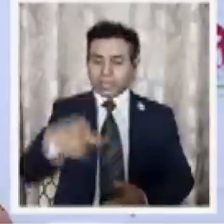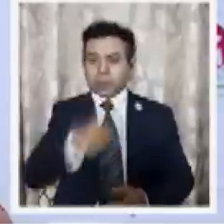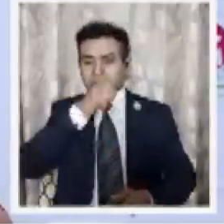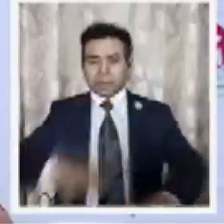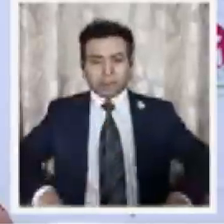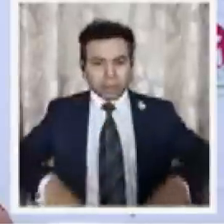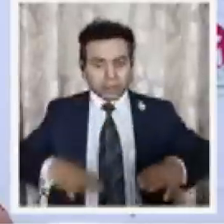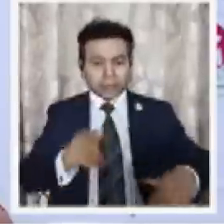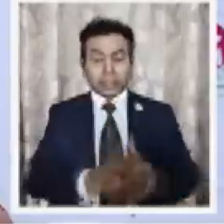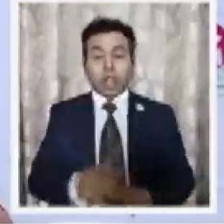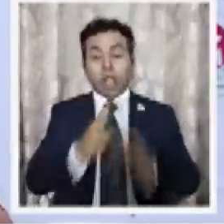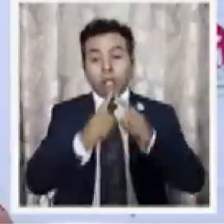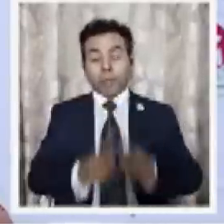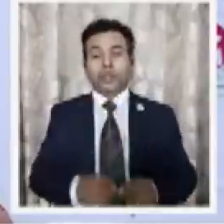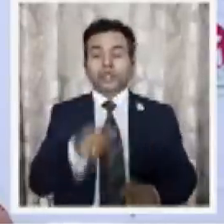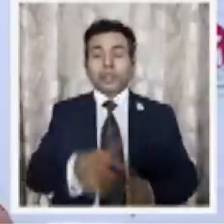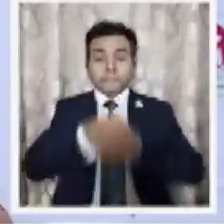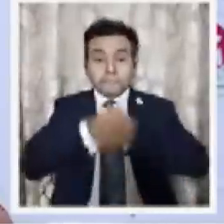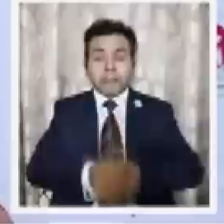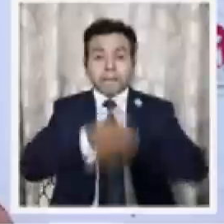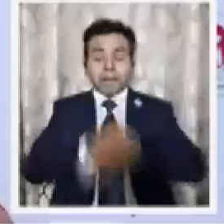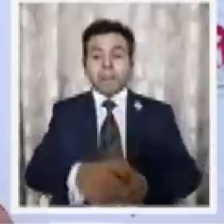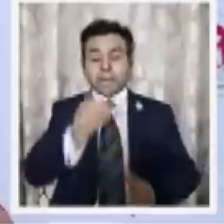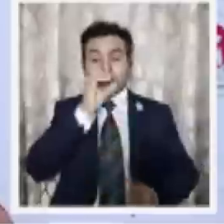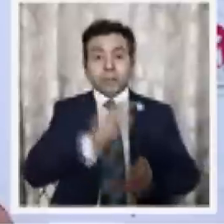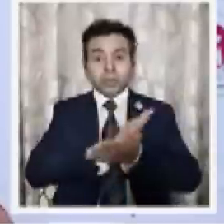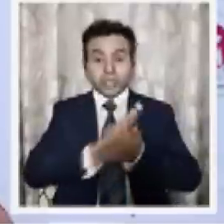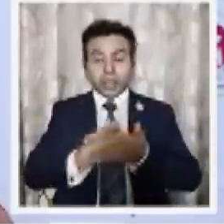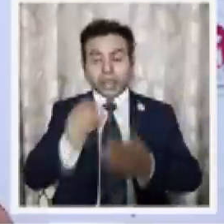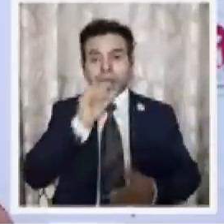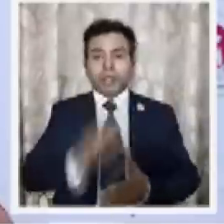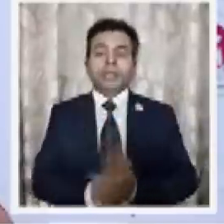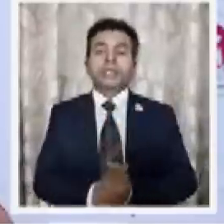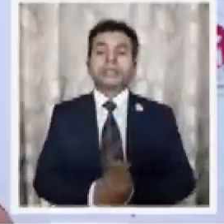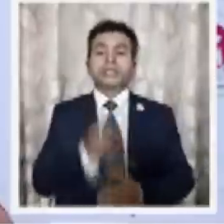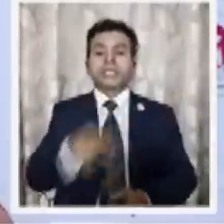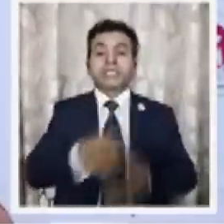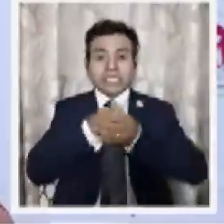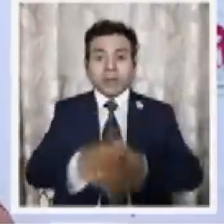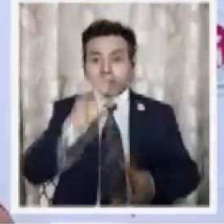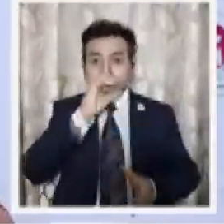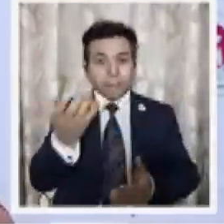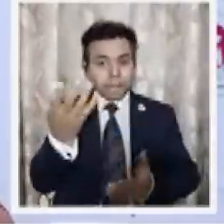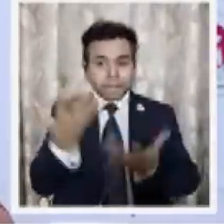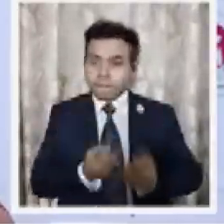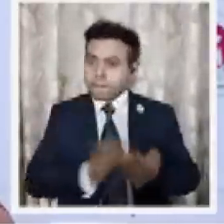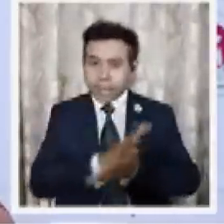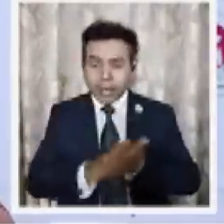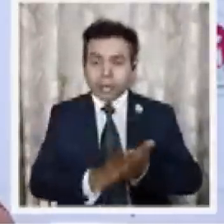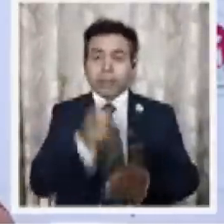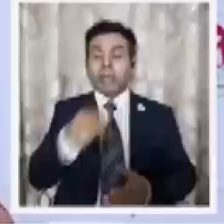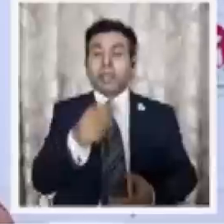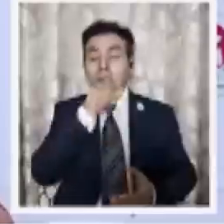যারা বন্যা কবলিত এলাকায় আছেন, তারা অবশ্যই টিউবওয়েলের পানি বা নিরাপদ পানি পান করবেন। টিউবওয়েলের পানি পাওয়া না